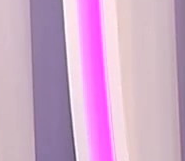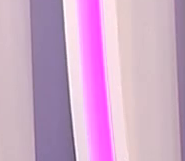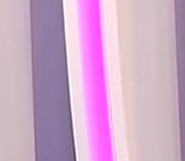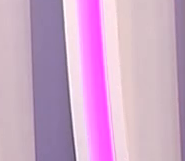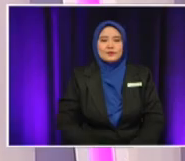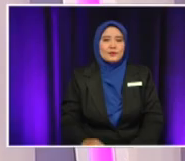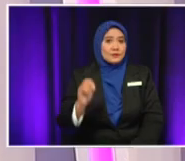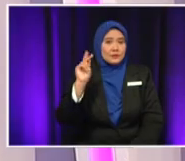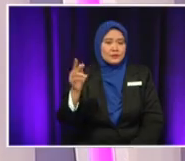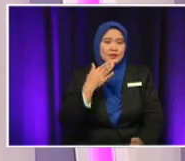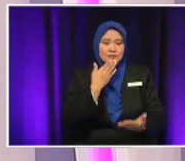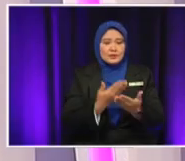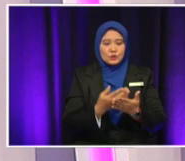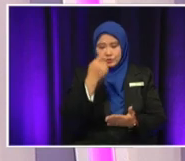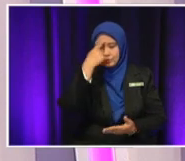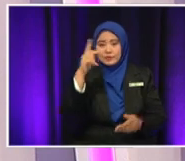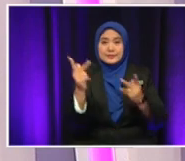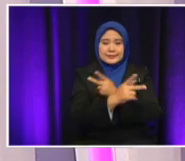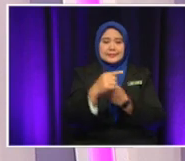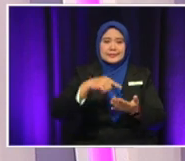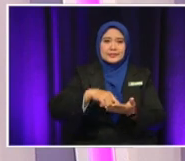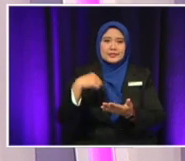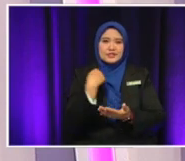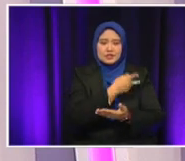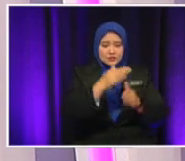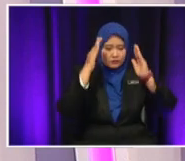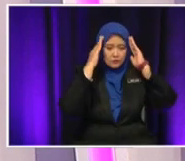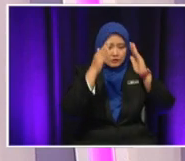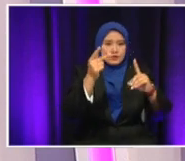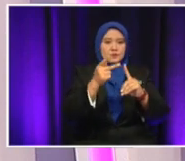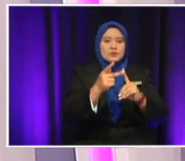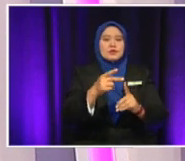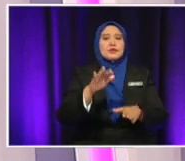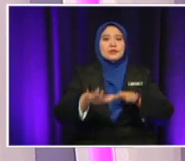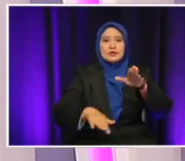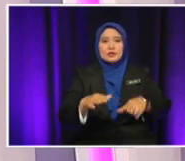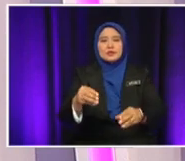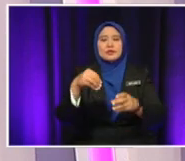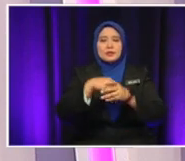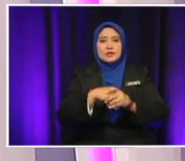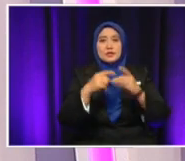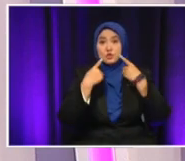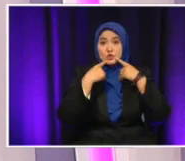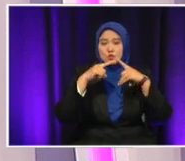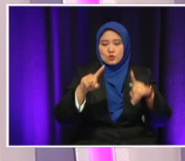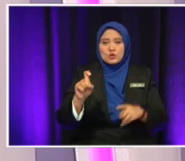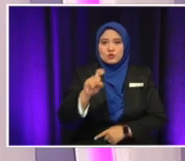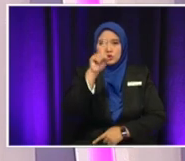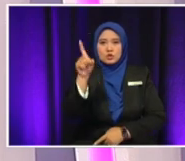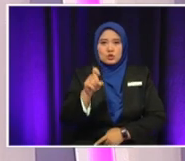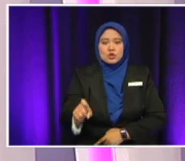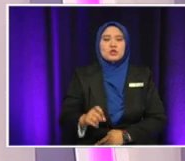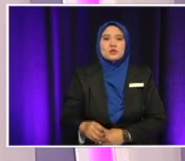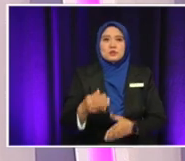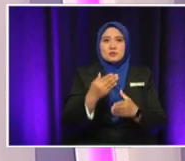Oke baik untuk segmen ini pula kita nak fokuskan kepada langkah dalam menjawab soal Lan struktur respon terhadap